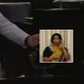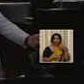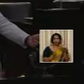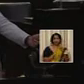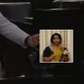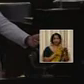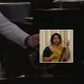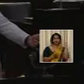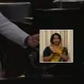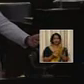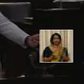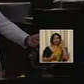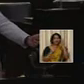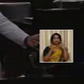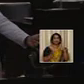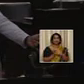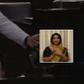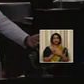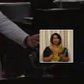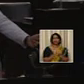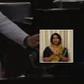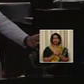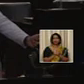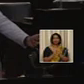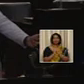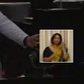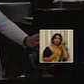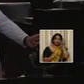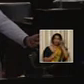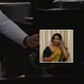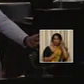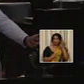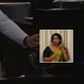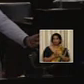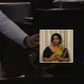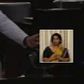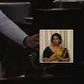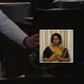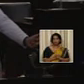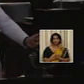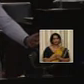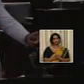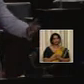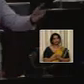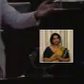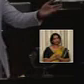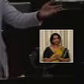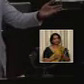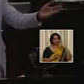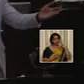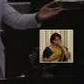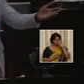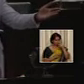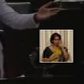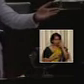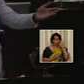මොකටද ඇවිල්ලා ඉන්නේ කියලා විසිට වීසා මම මොකද්ද කරන්නේ නෑ රස්සාවක් හොයාගන්න හදන්නේ සර් එතකොට දැන් ගිය සතිය ඔබතුමා